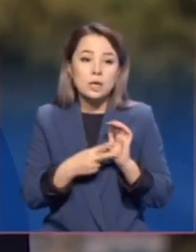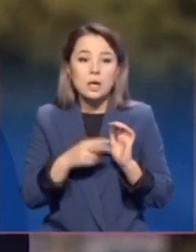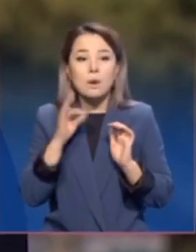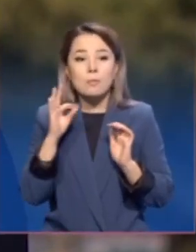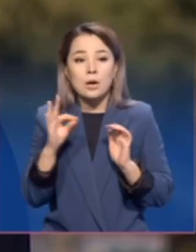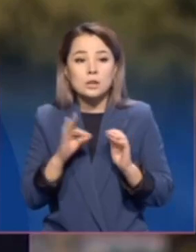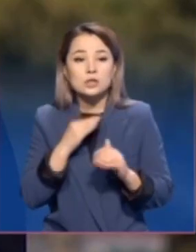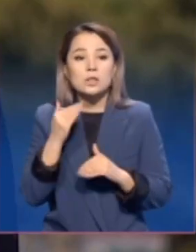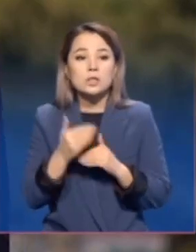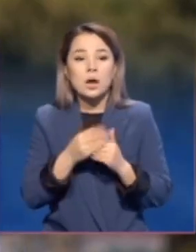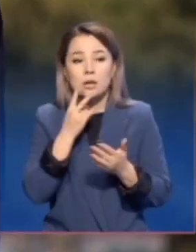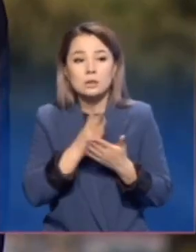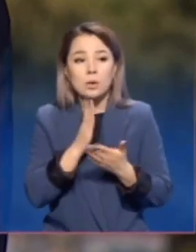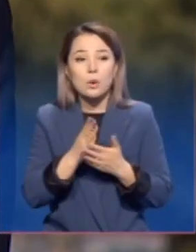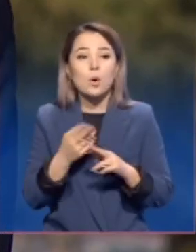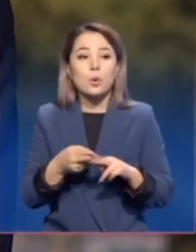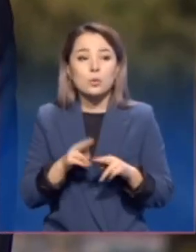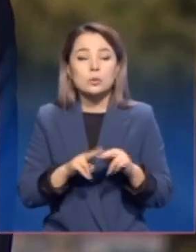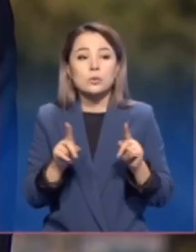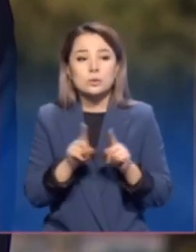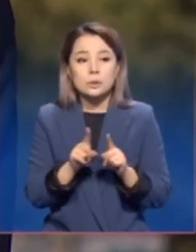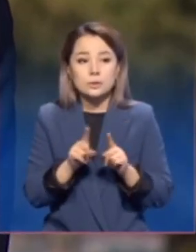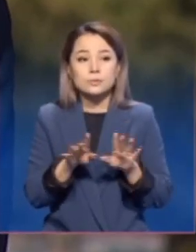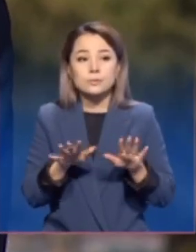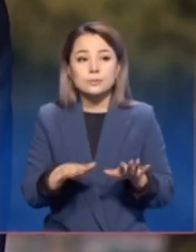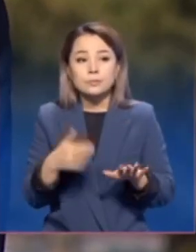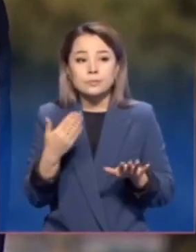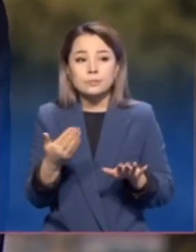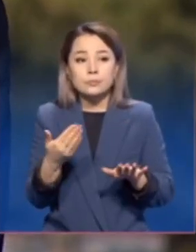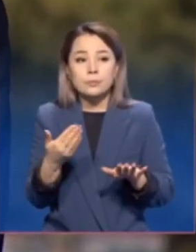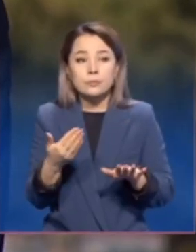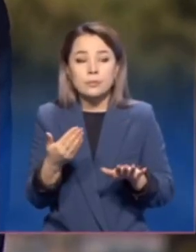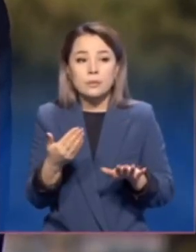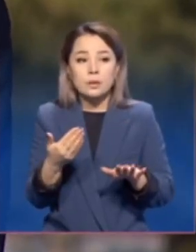16-17%-ға жақындап қалды, иә? Көрдіңіз бе? Сол кезде бұл